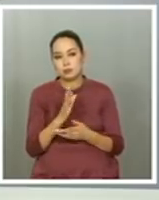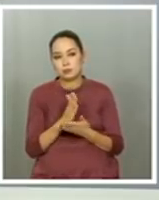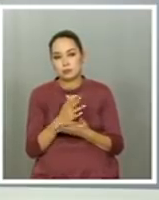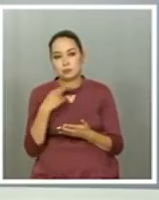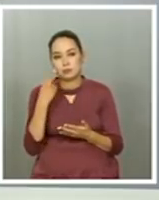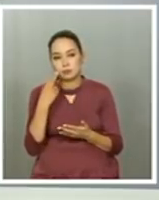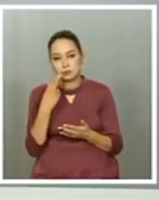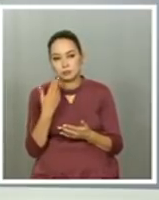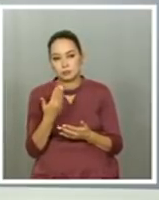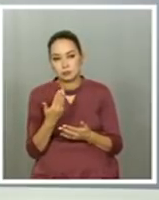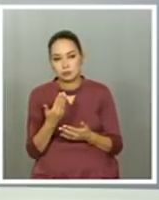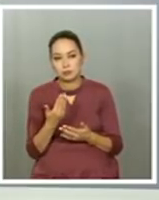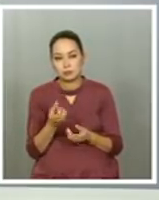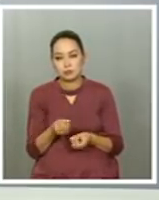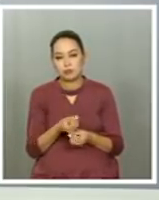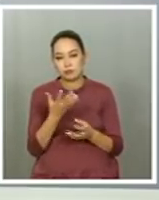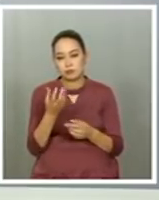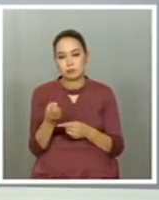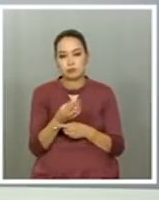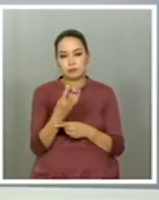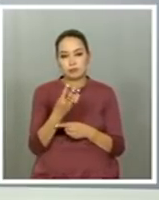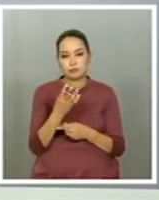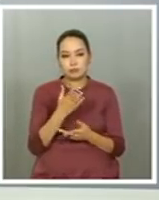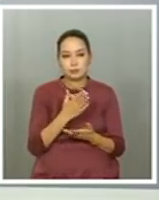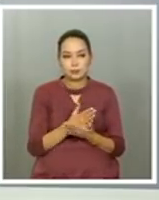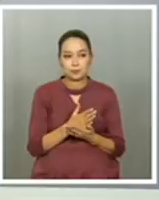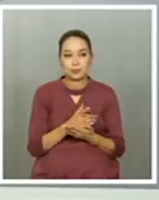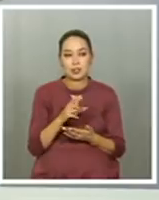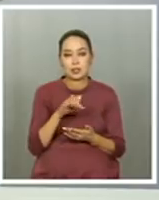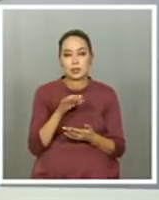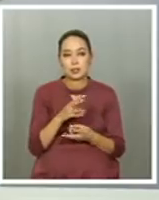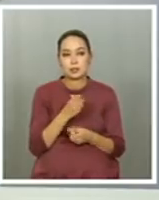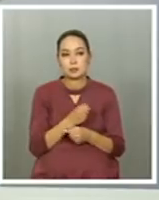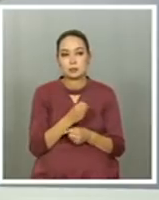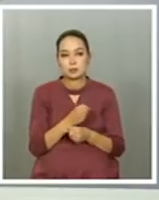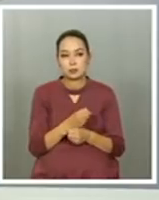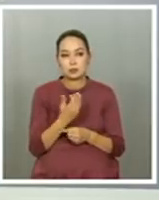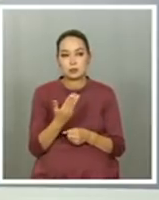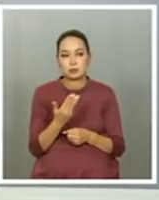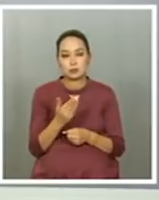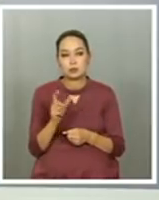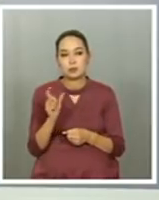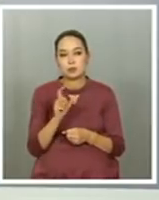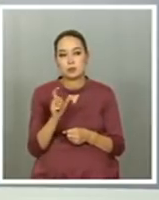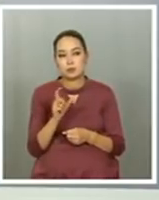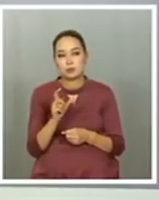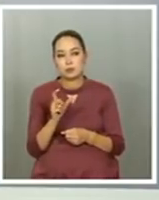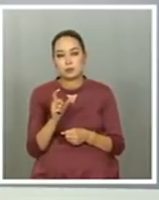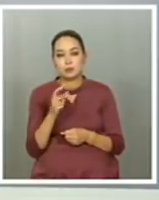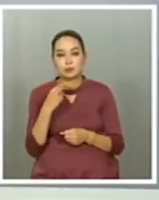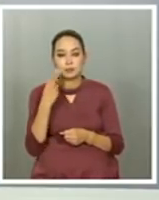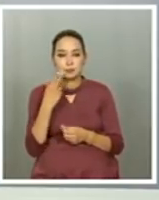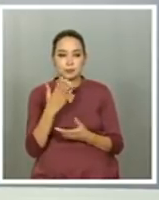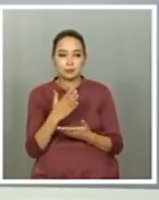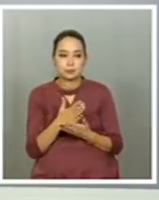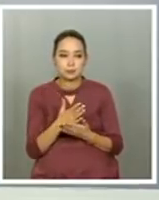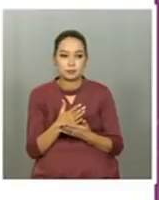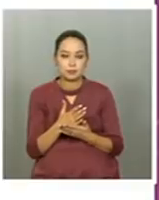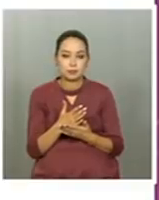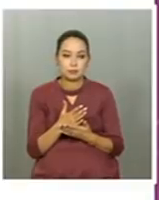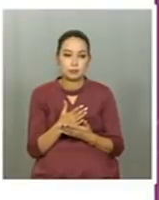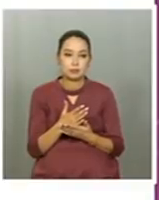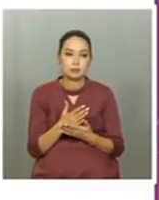ашық жарық шығарып жанады. Ал этил спирті көгілдір түсті жалынмен жанады. Келесі үшінші тәжірибеде